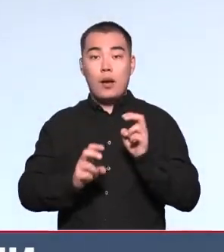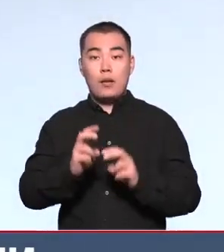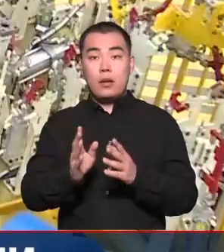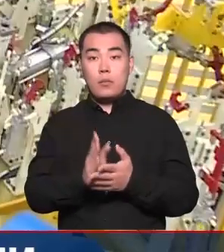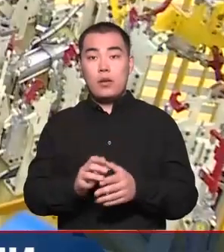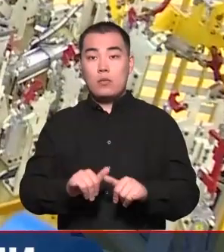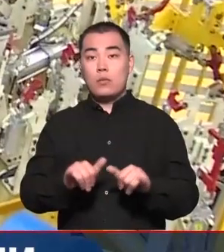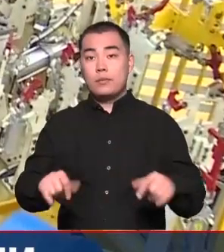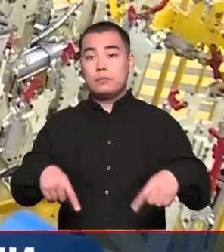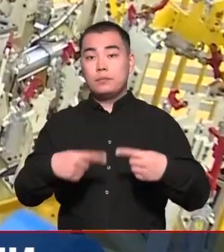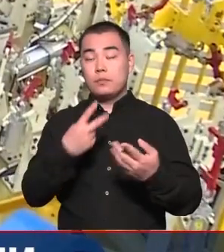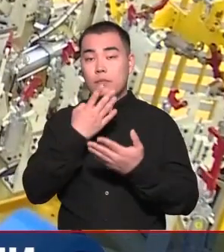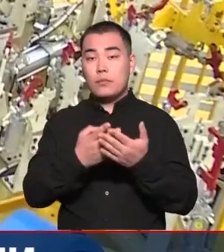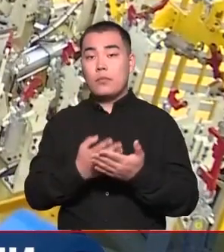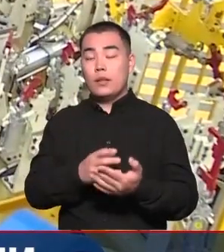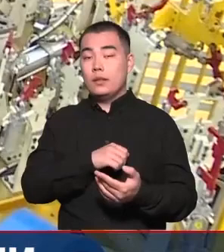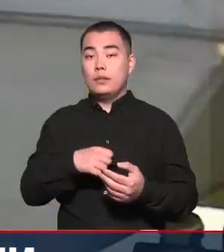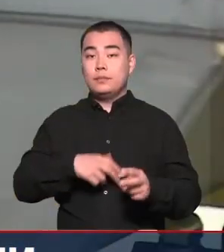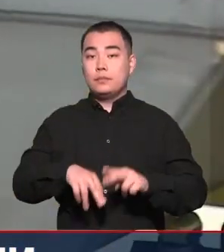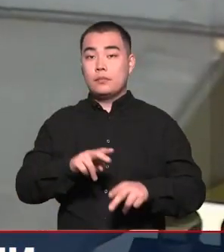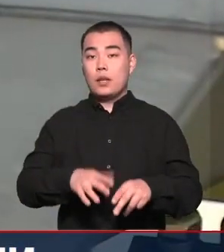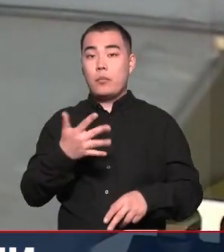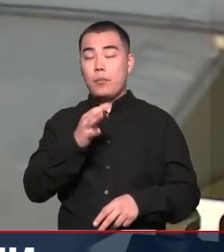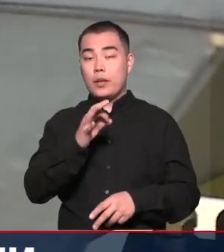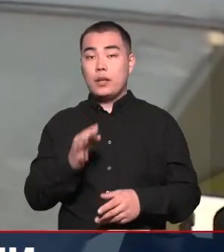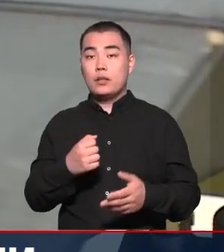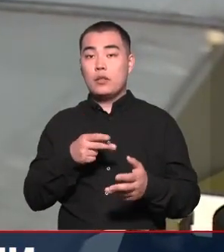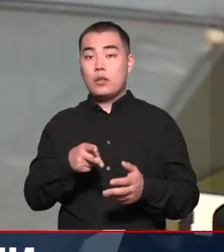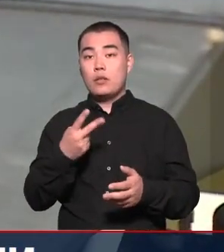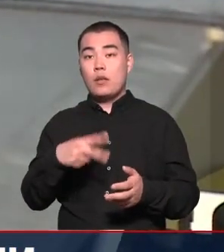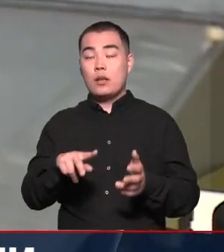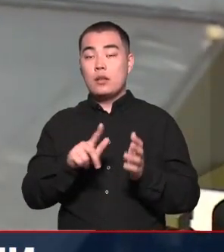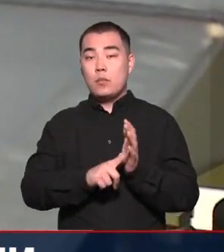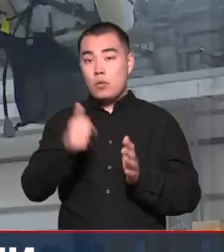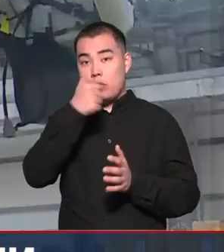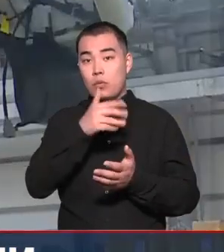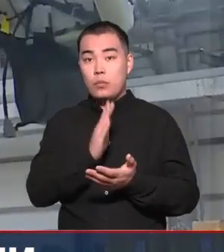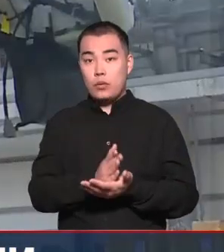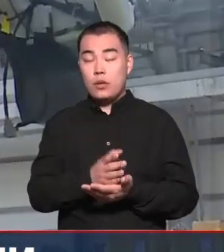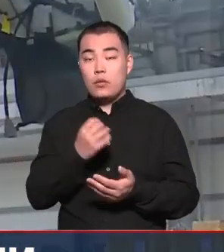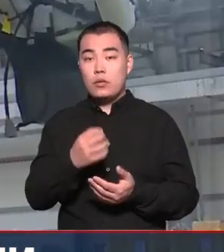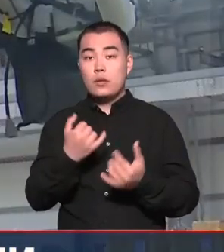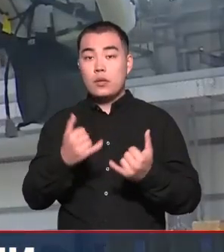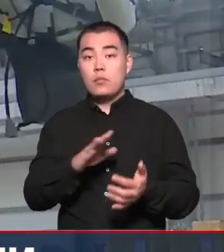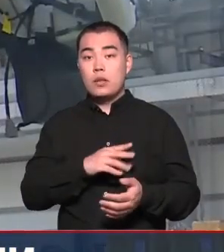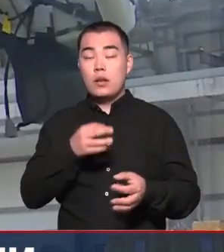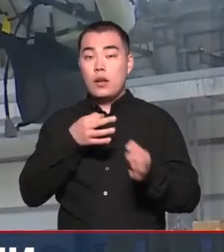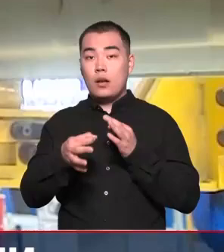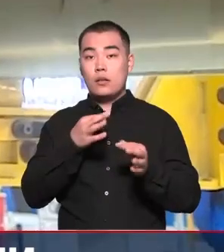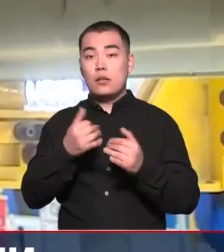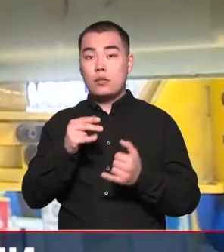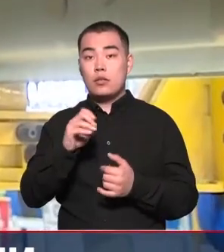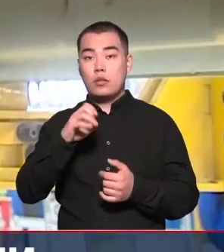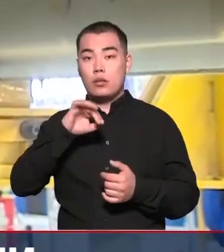стоит задача увеличить долю мелкоузловой сборки до 50% к 2027 году. Также сейчас ведутся переговоры с